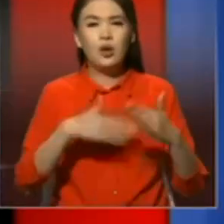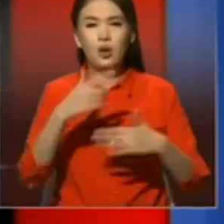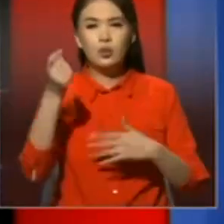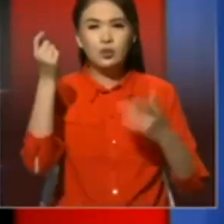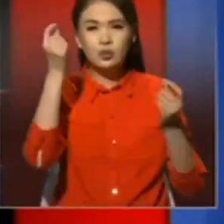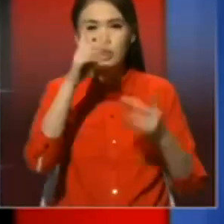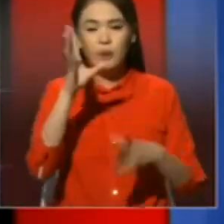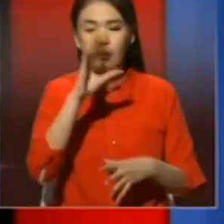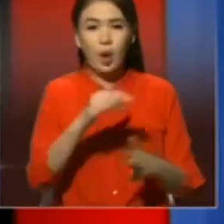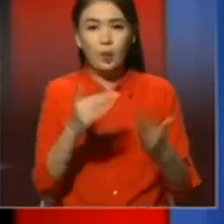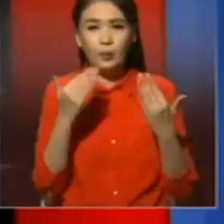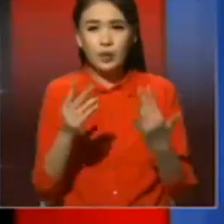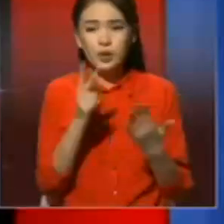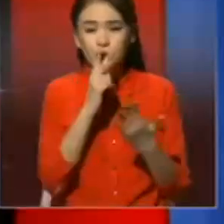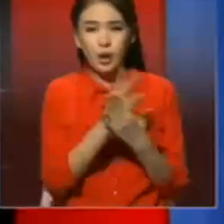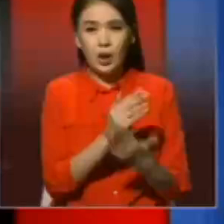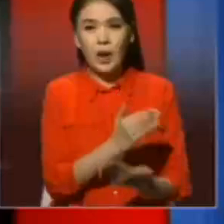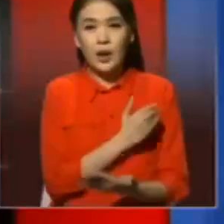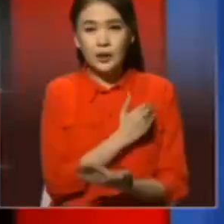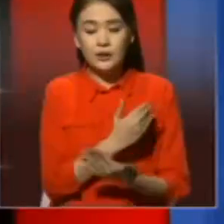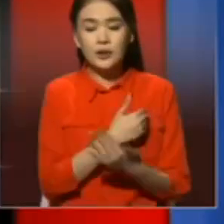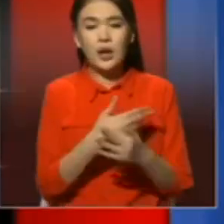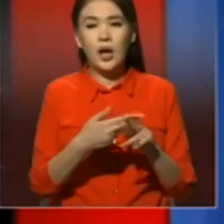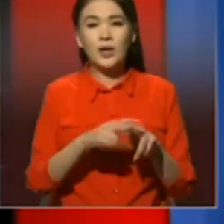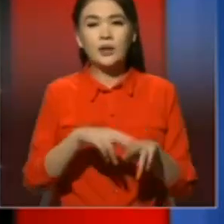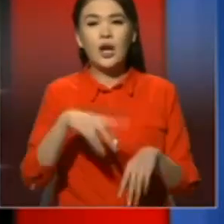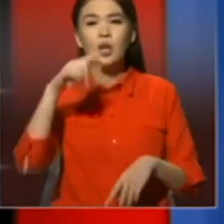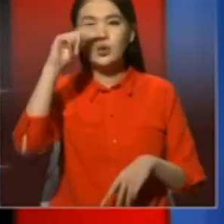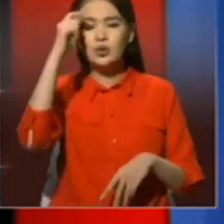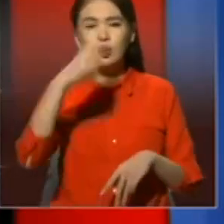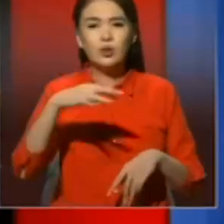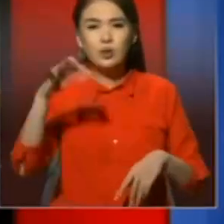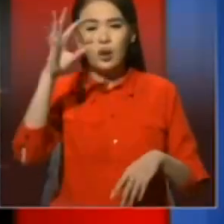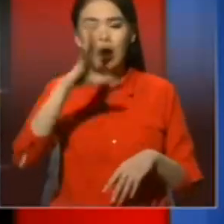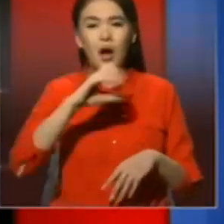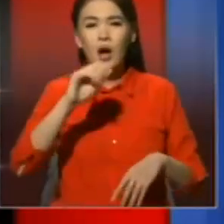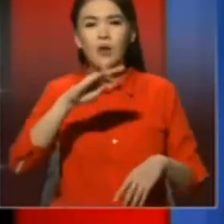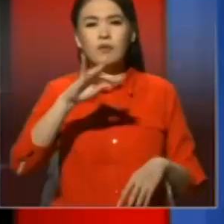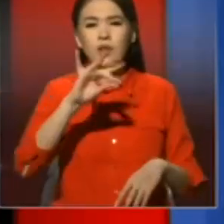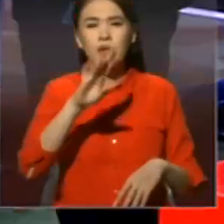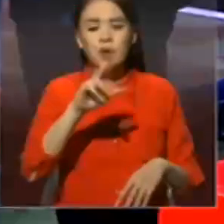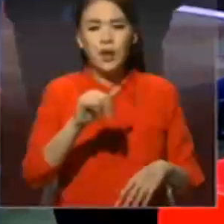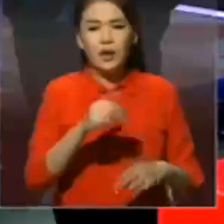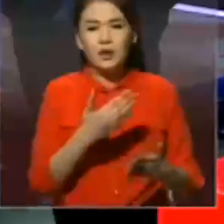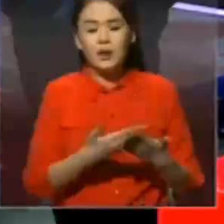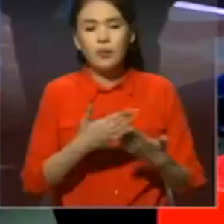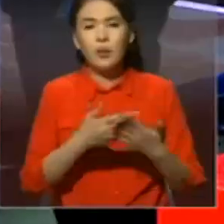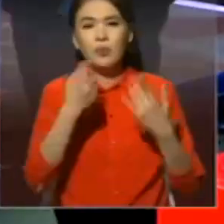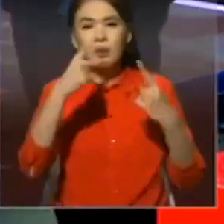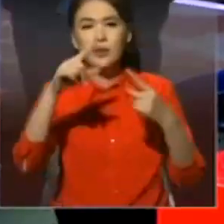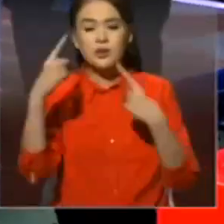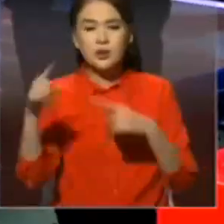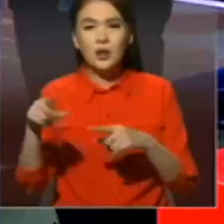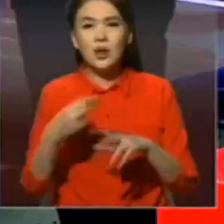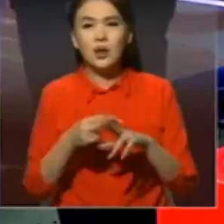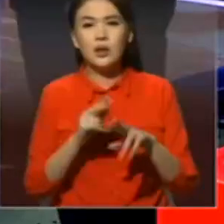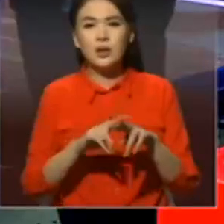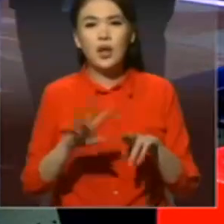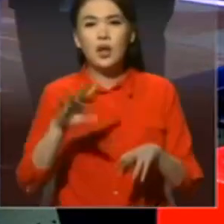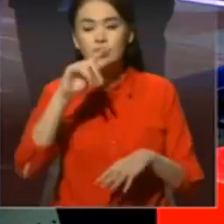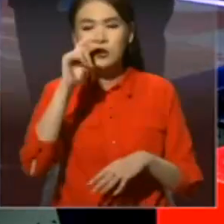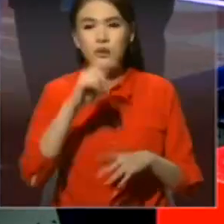Оның бүгін көрем дейтін болса, бүгін таңда мына азаматтық соғыстар болып жатқан, Африка елдері бар, басқа араб елдеріндегі